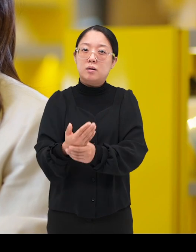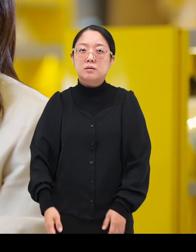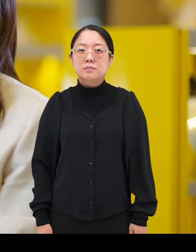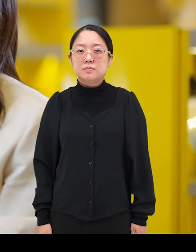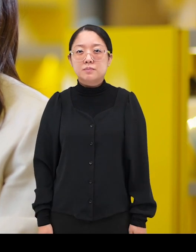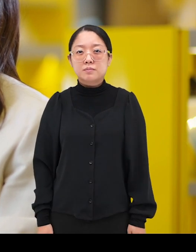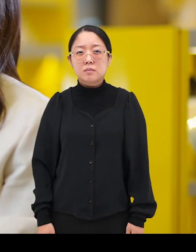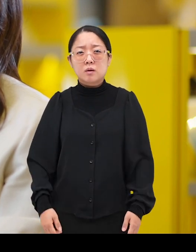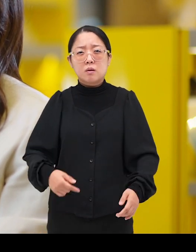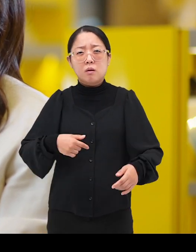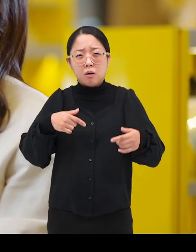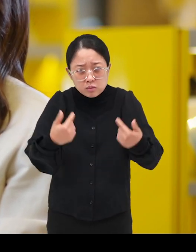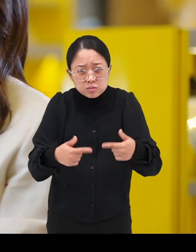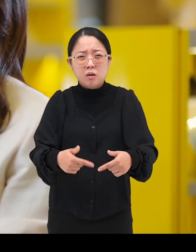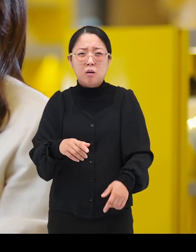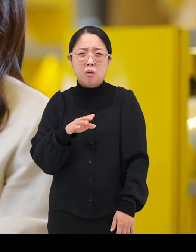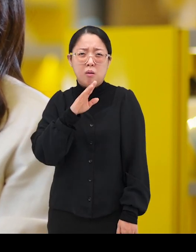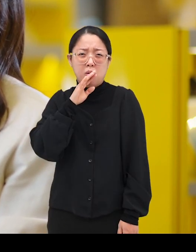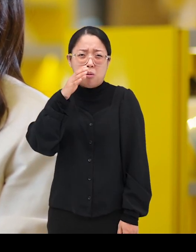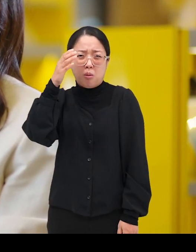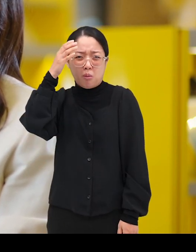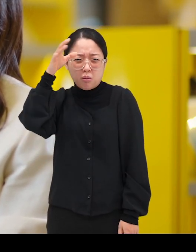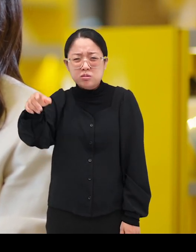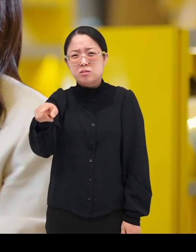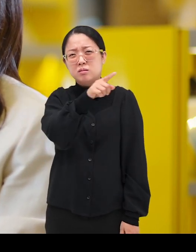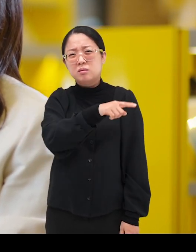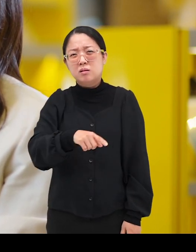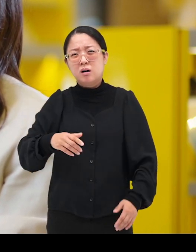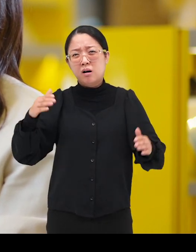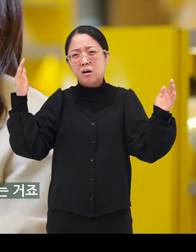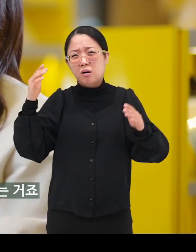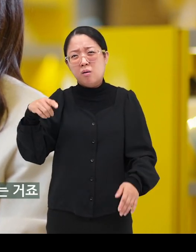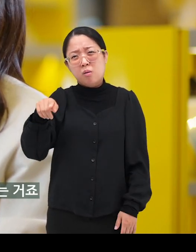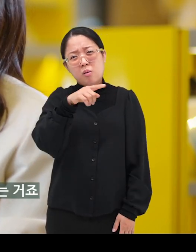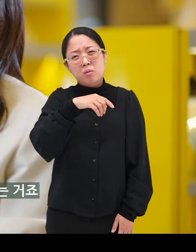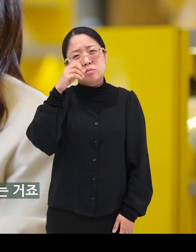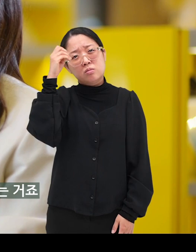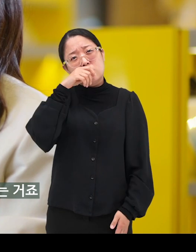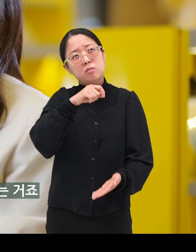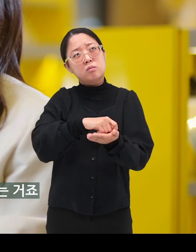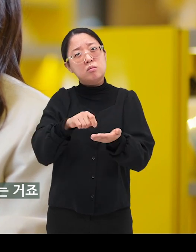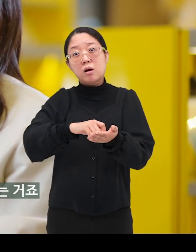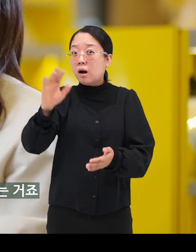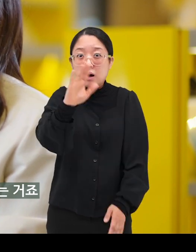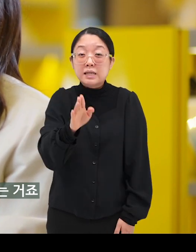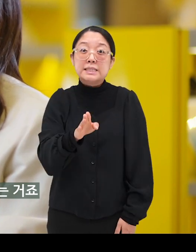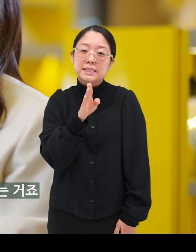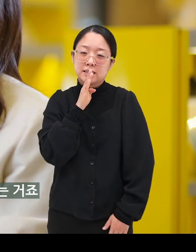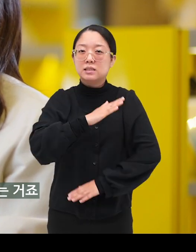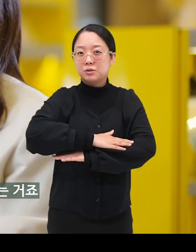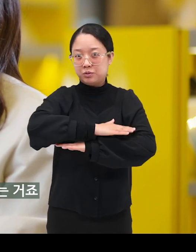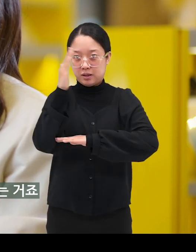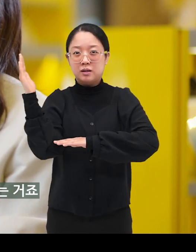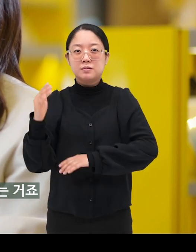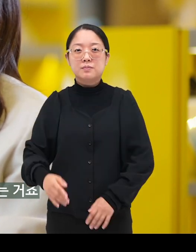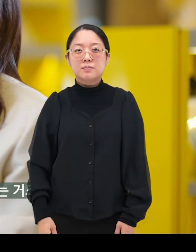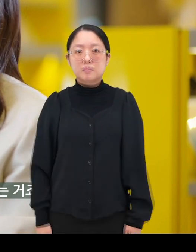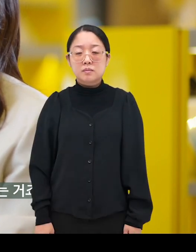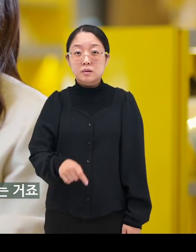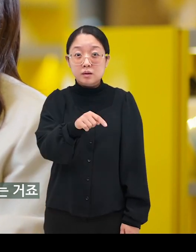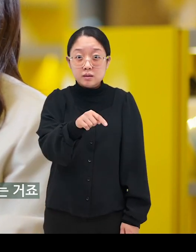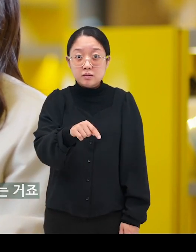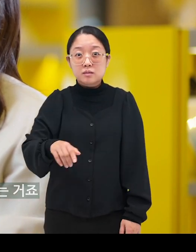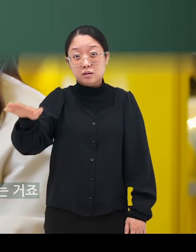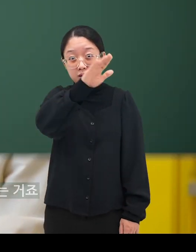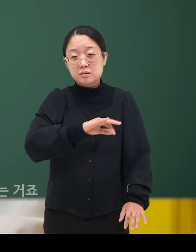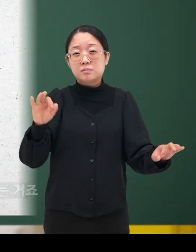벌어지는 사건보다 언제나 현실은 더 끔찍하고 아이들에겐 그게 그냥 소설 속 이야기가 아니라